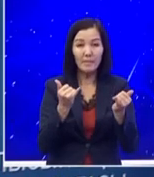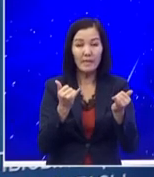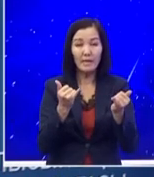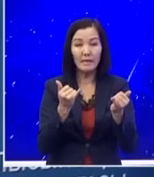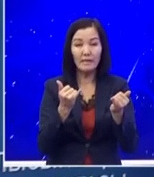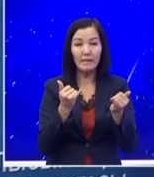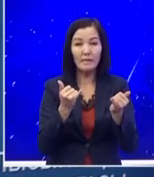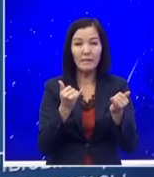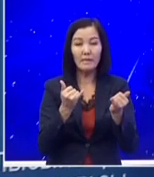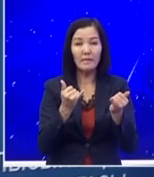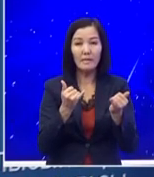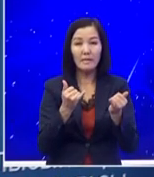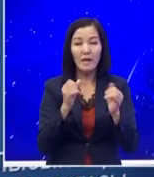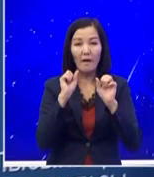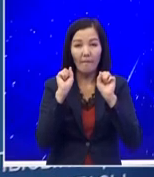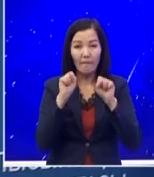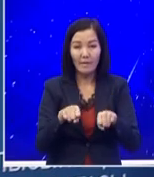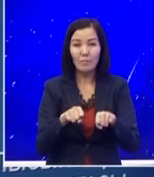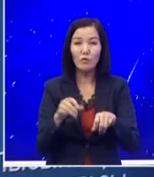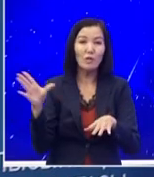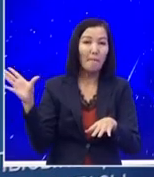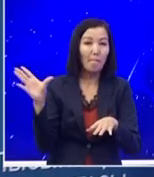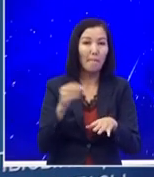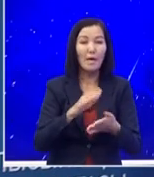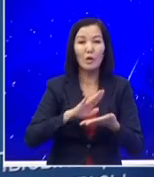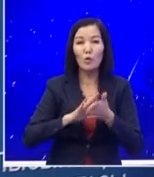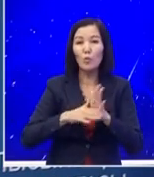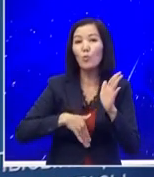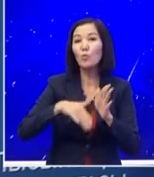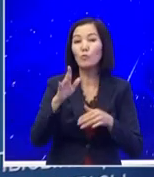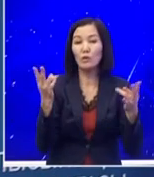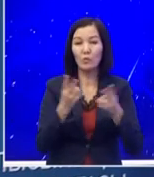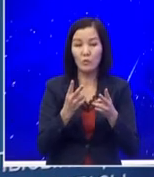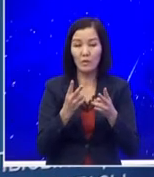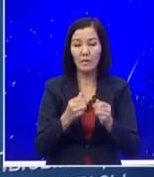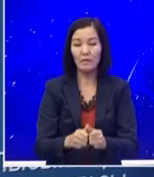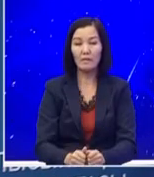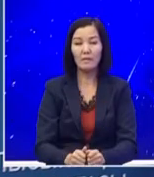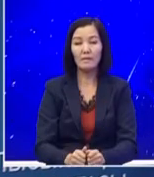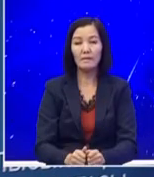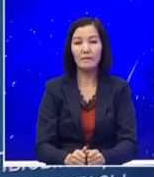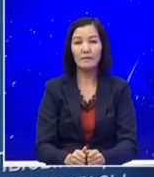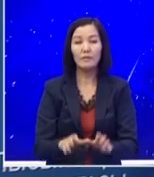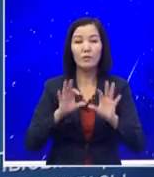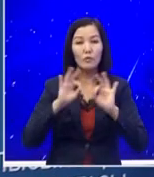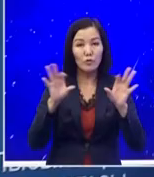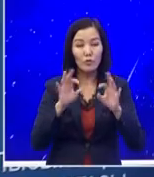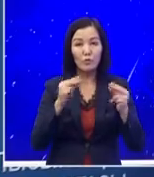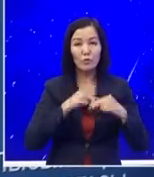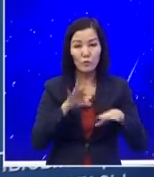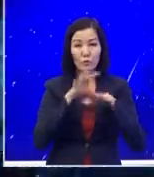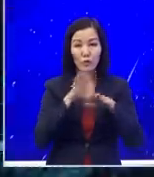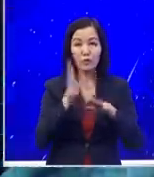аймағы барынша қолжетімді болу керек мүмкіндігі шектеулі топтар үшін. Сол жөнінде түсіндірме жұмыстары